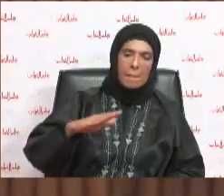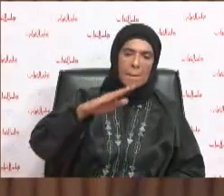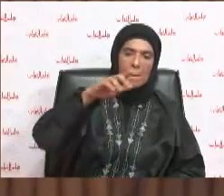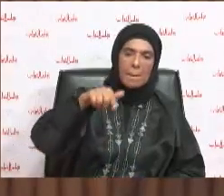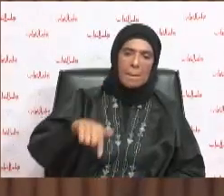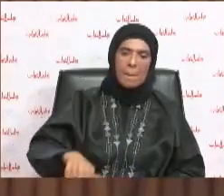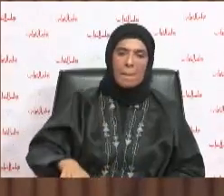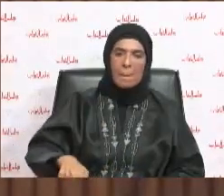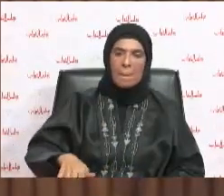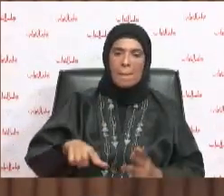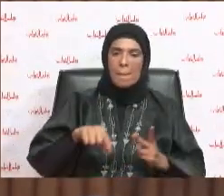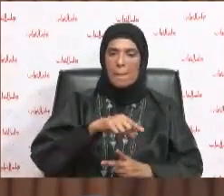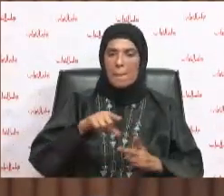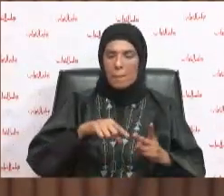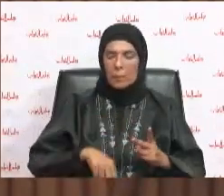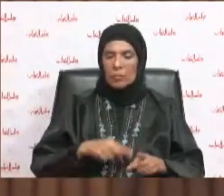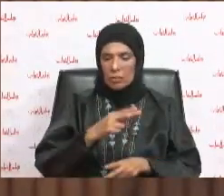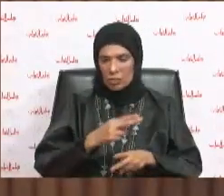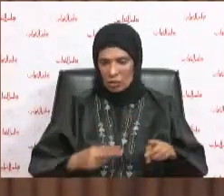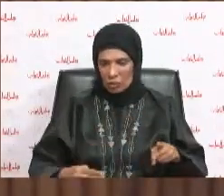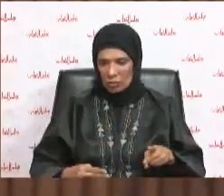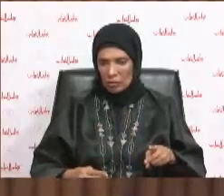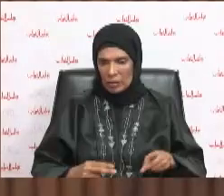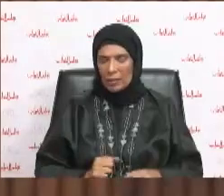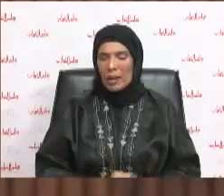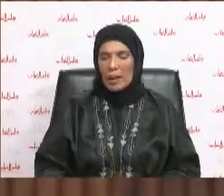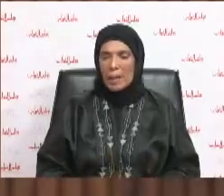كان مخير بين البحرين وبين الكويت أنه يكون فيه ترانزيت،